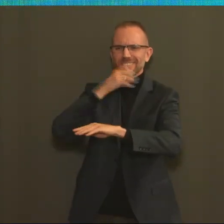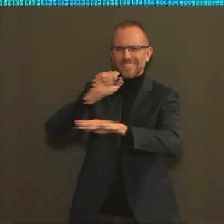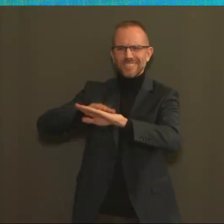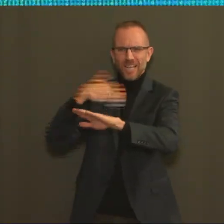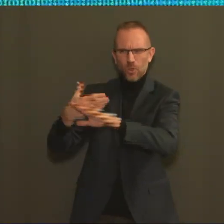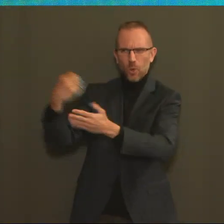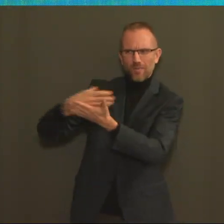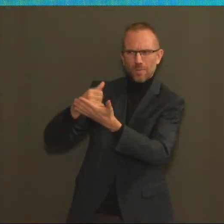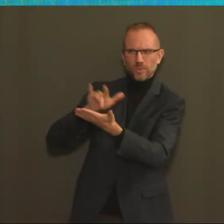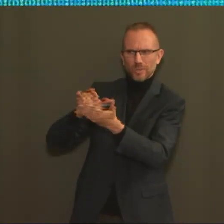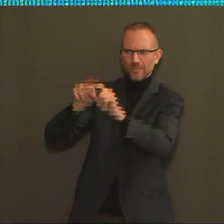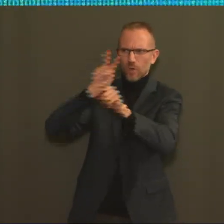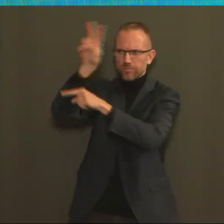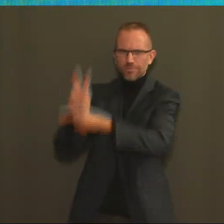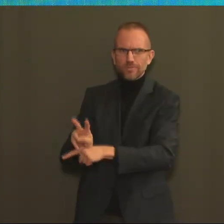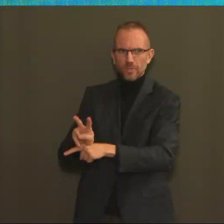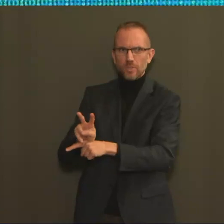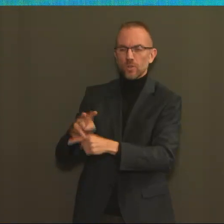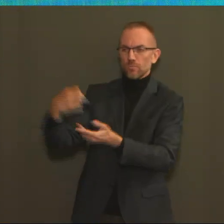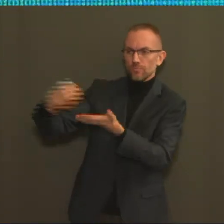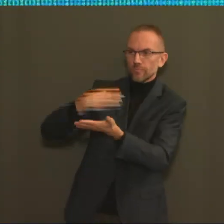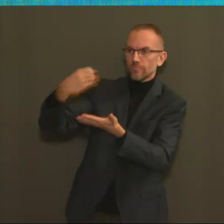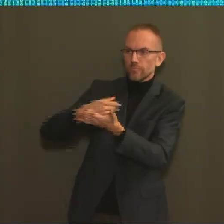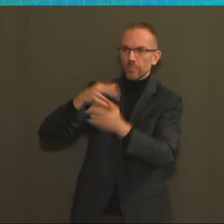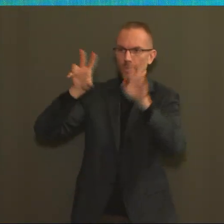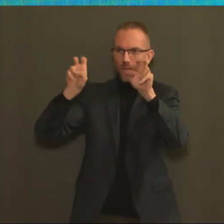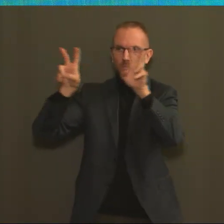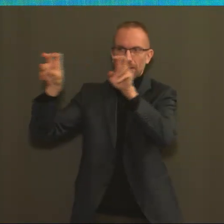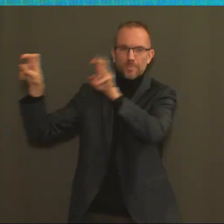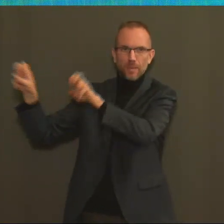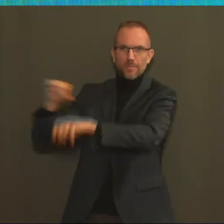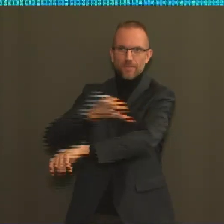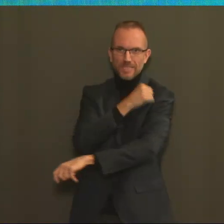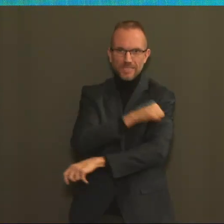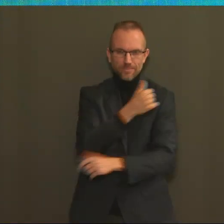calliandra le tour de la populair shows in hun